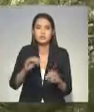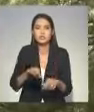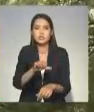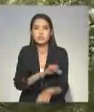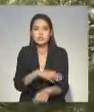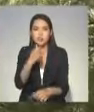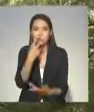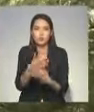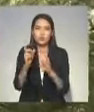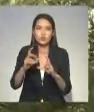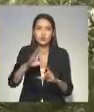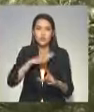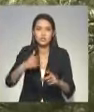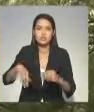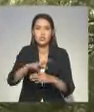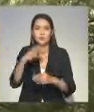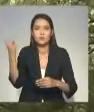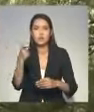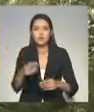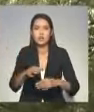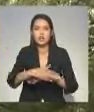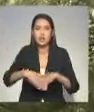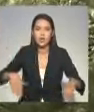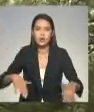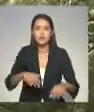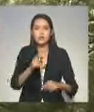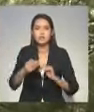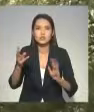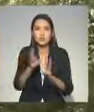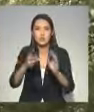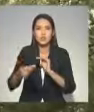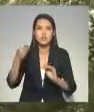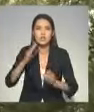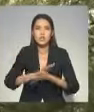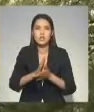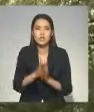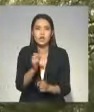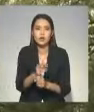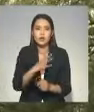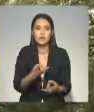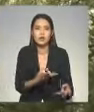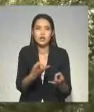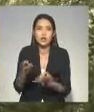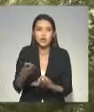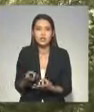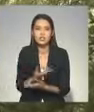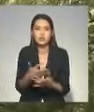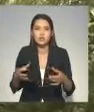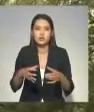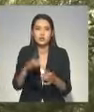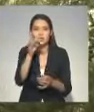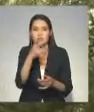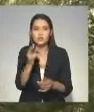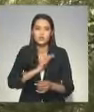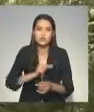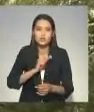құятын бөшкелер қойылған. Барлық орман шаруашылықтарында өрттің алдын алуға арналған шаралар қарастырылған. Су алатын құдық, су тартатын насостар, бензинмен жұмыс